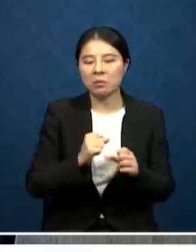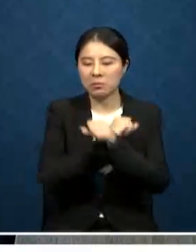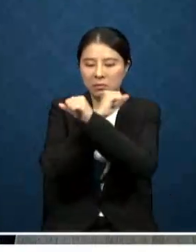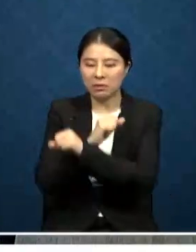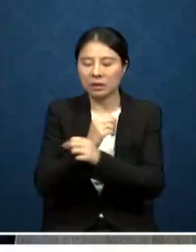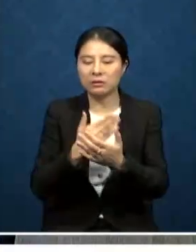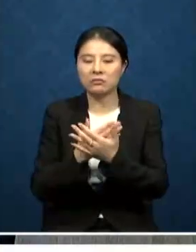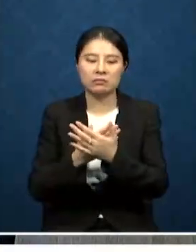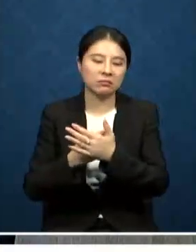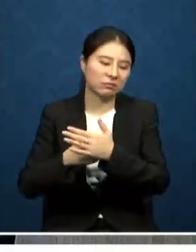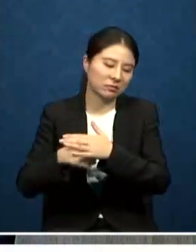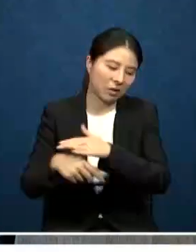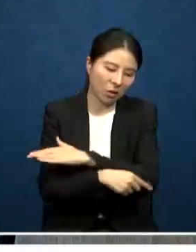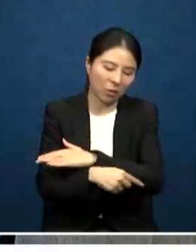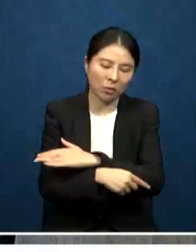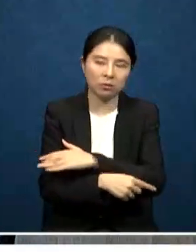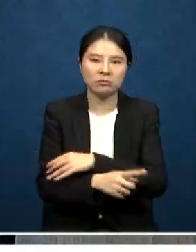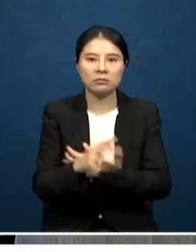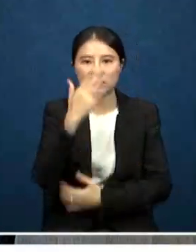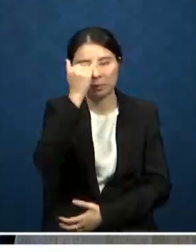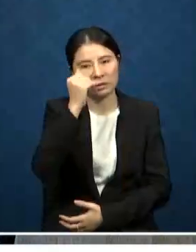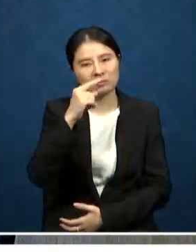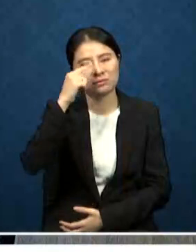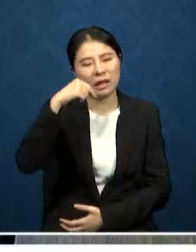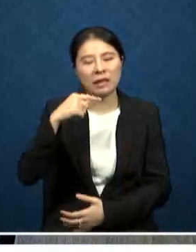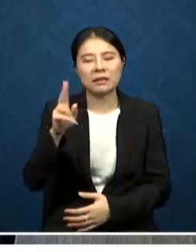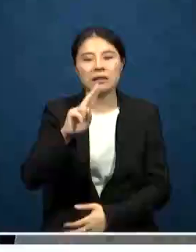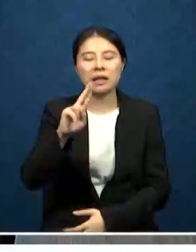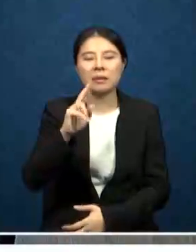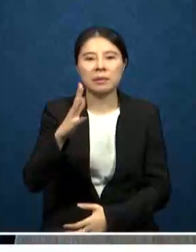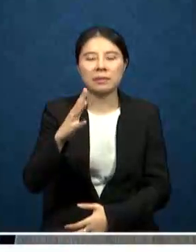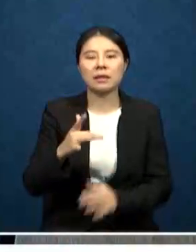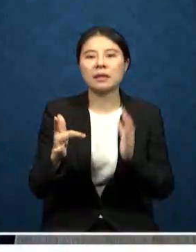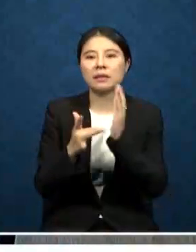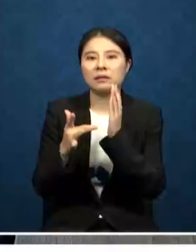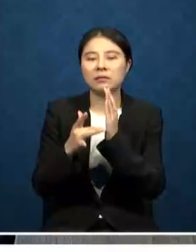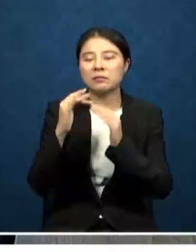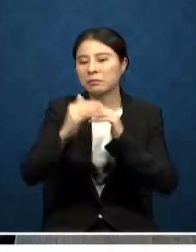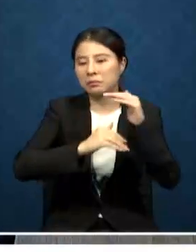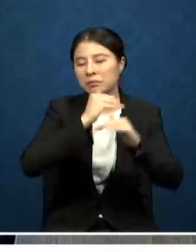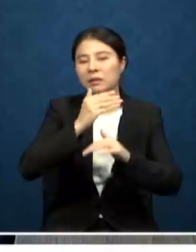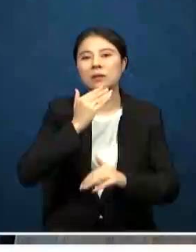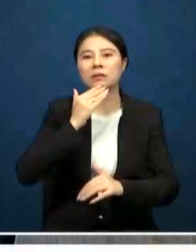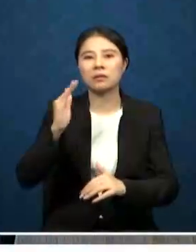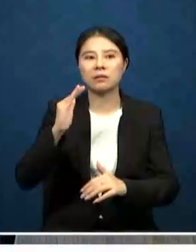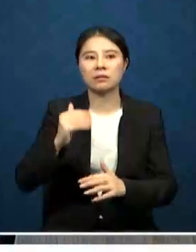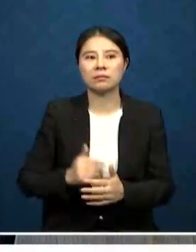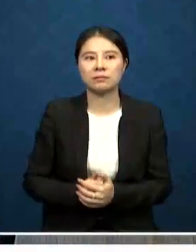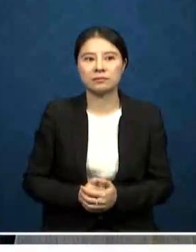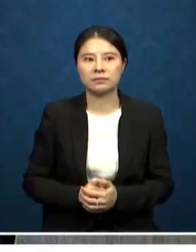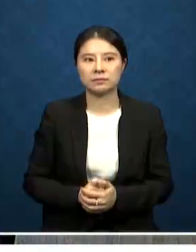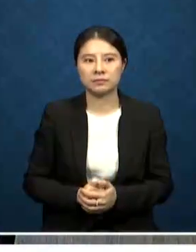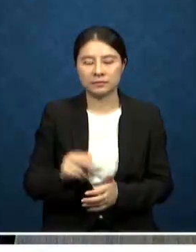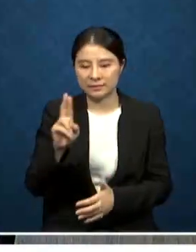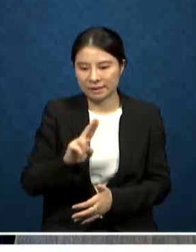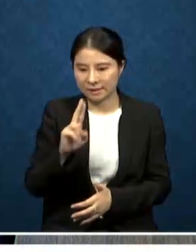ลงคะแนนเสียงได้ทำไมประเทศไทยใช้ไม่ได้แล้วก็เรื่องไอทีเพัดพัฒนามาตลอดจนถึงทุกวันนี้มันสามารถ